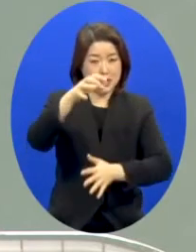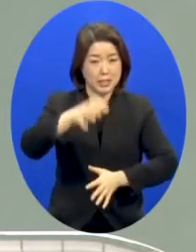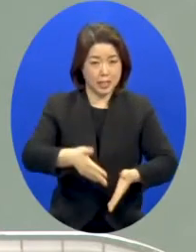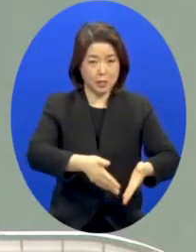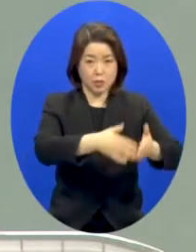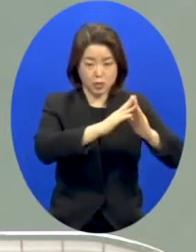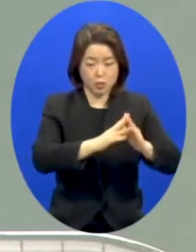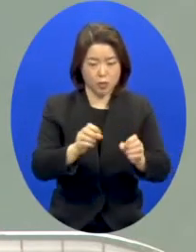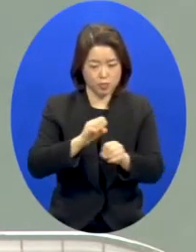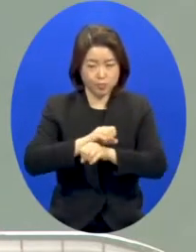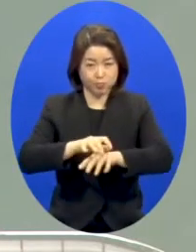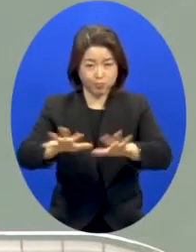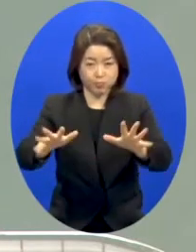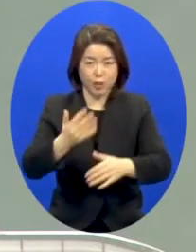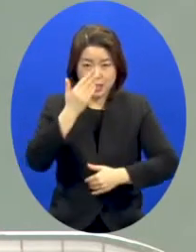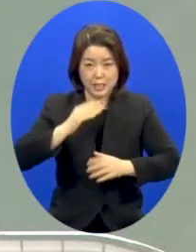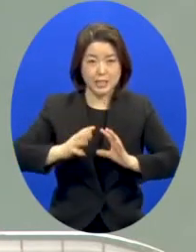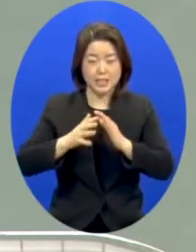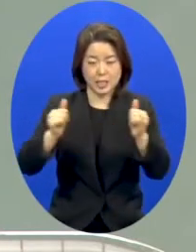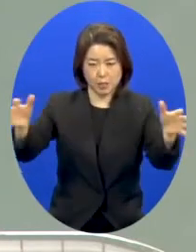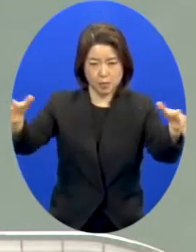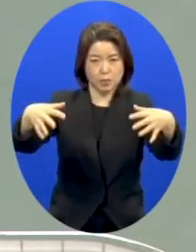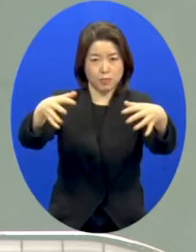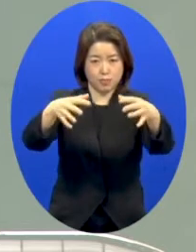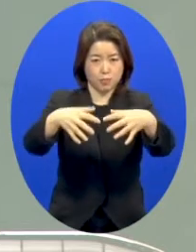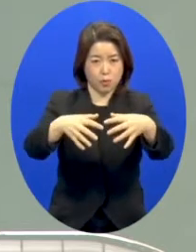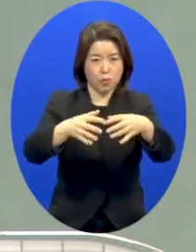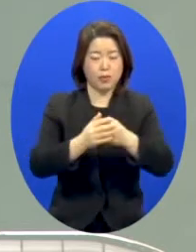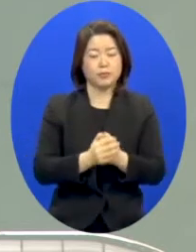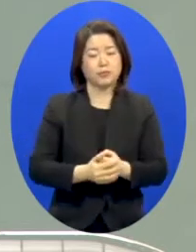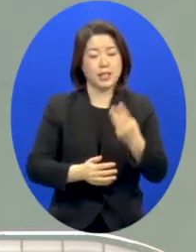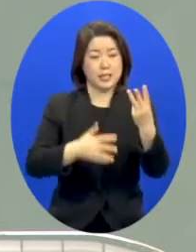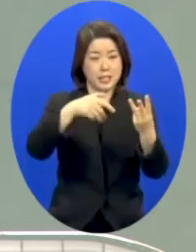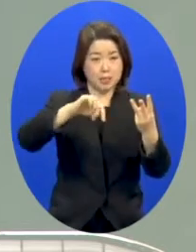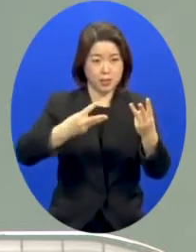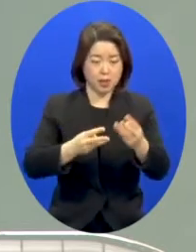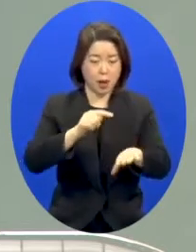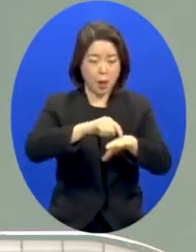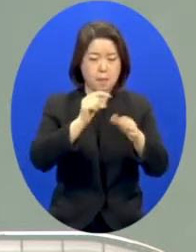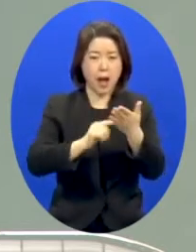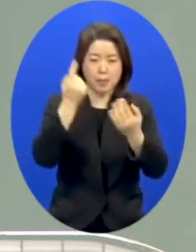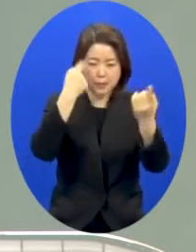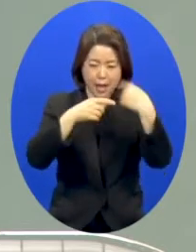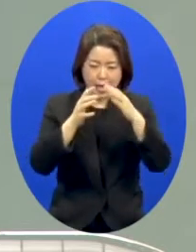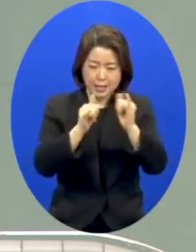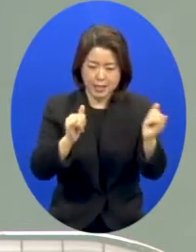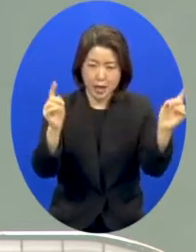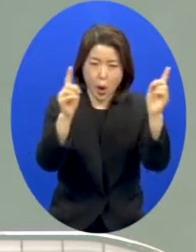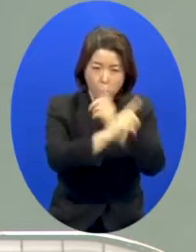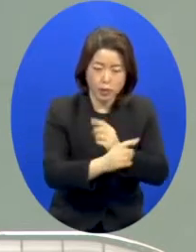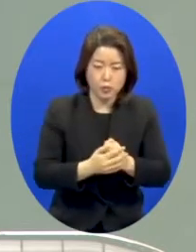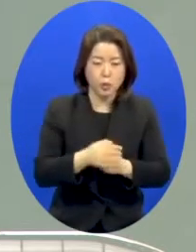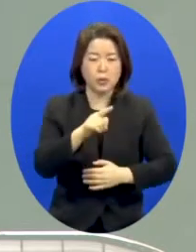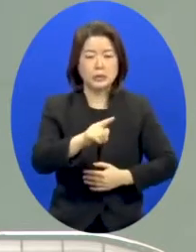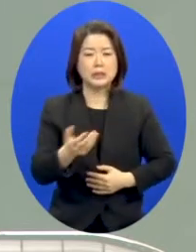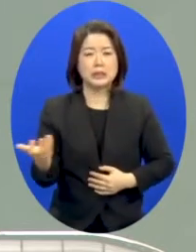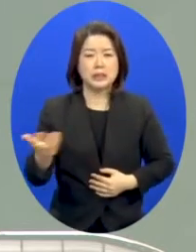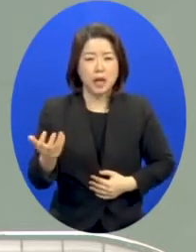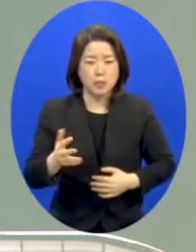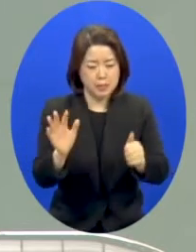흩어진 이스라엘 백성을 모으신 다 3 질의 마음에 상한 사람을 고치시고 그 아픈것을 싸매어